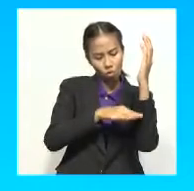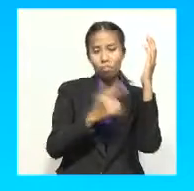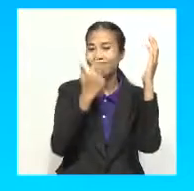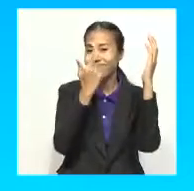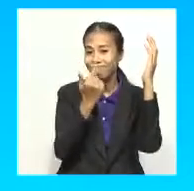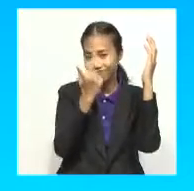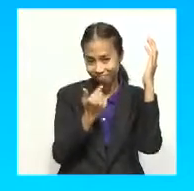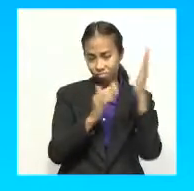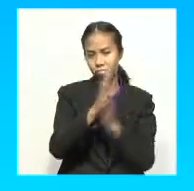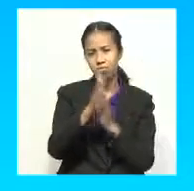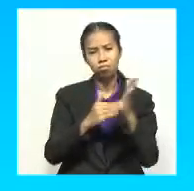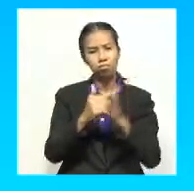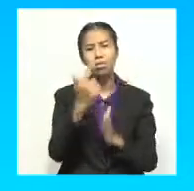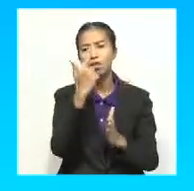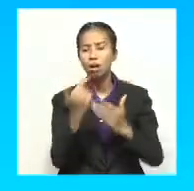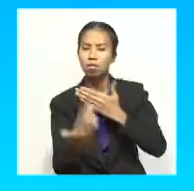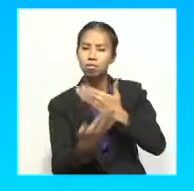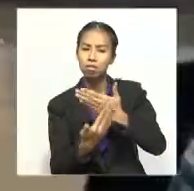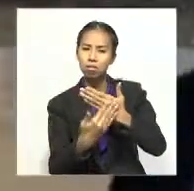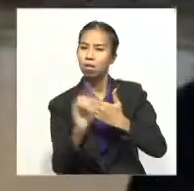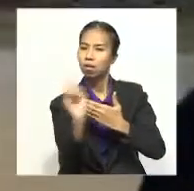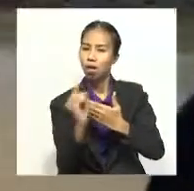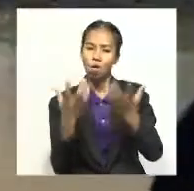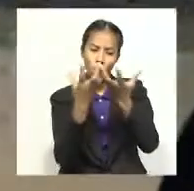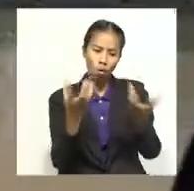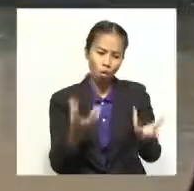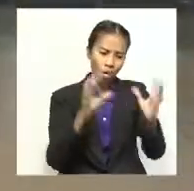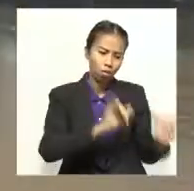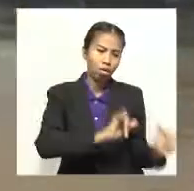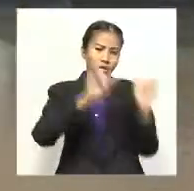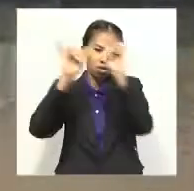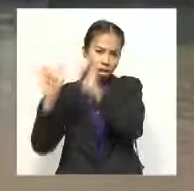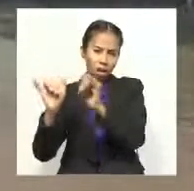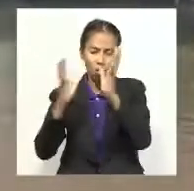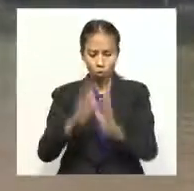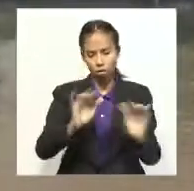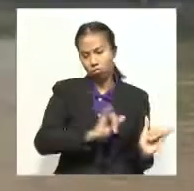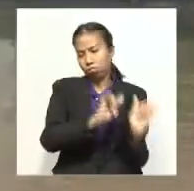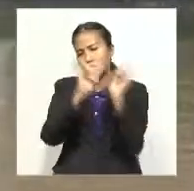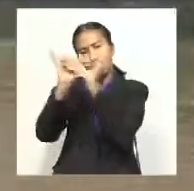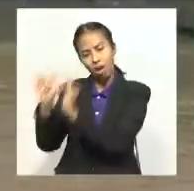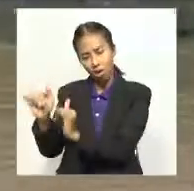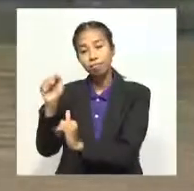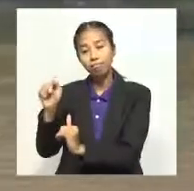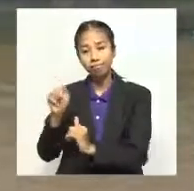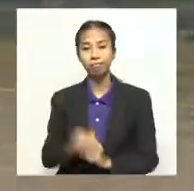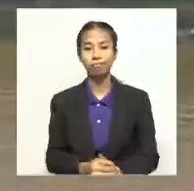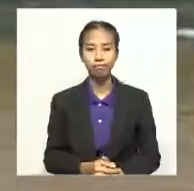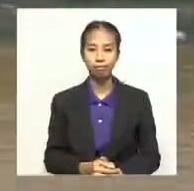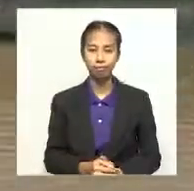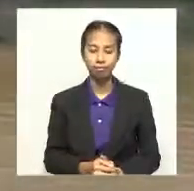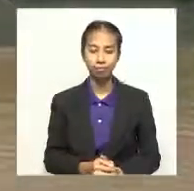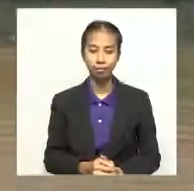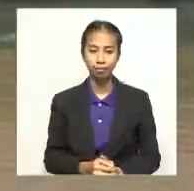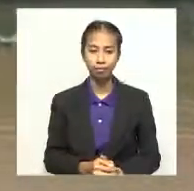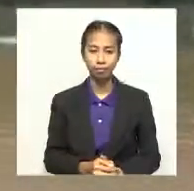สีแดงค่ะสีแดงนี่ก็คือให้ขนย้ายสิ่งของขึ้นที่สูงแล้วก็อพยพไปที่ปลอดภัยด้วยนะคะ